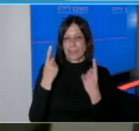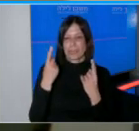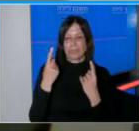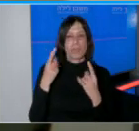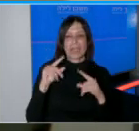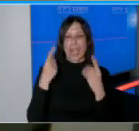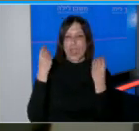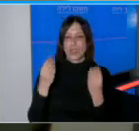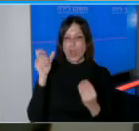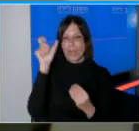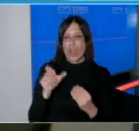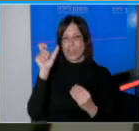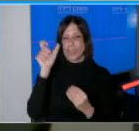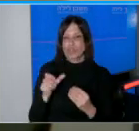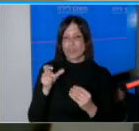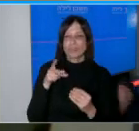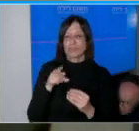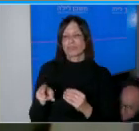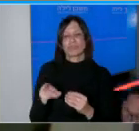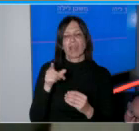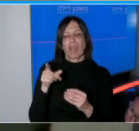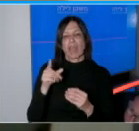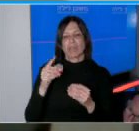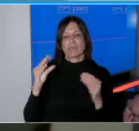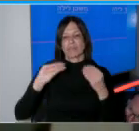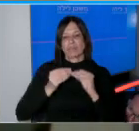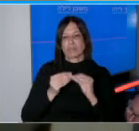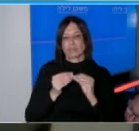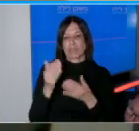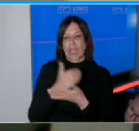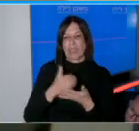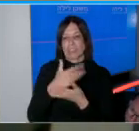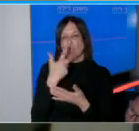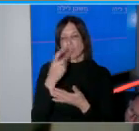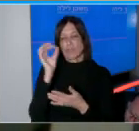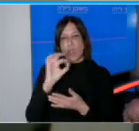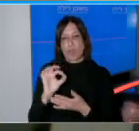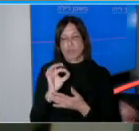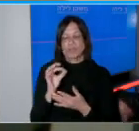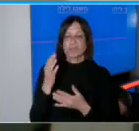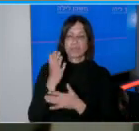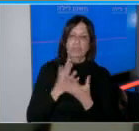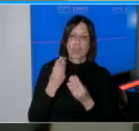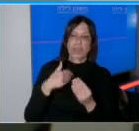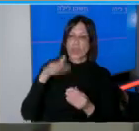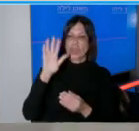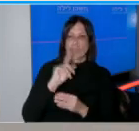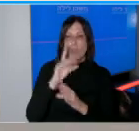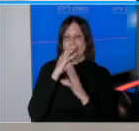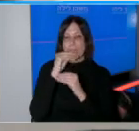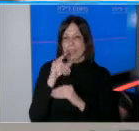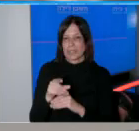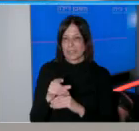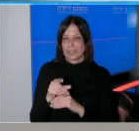במקרה הטוב, אנשים נחתכה להם ההכנסה ב-30%, במקרה הרע בהרבה יותר, ואף אחד לא מדבר על